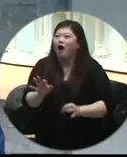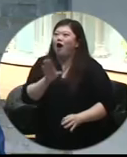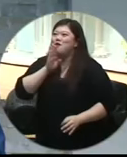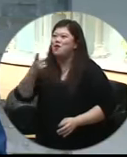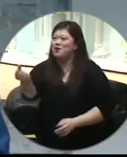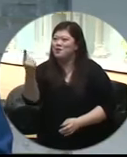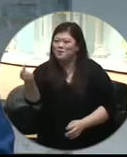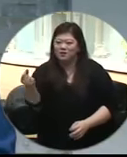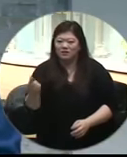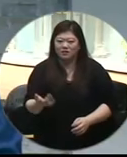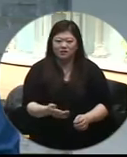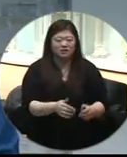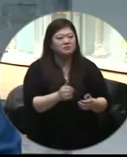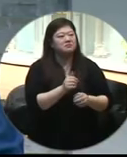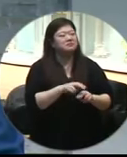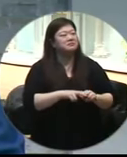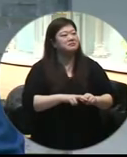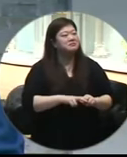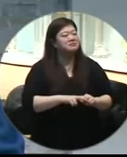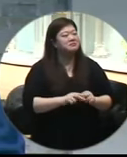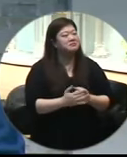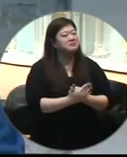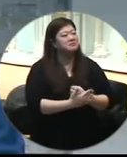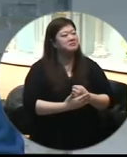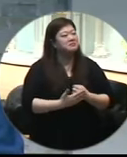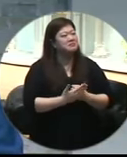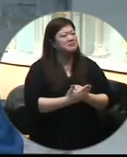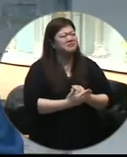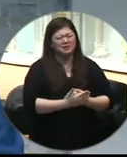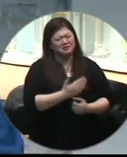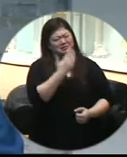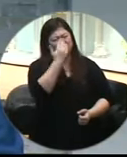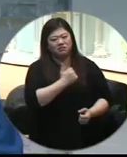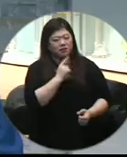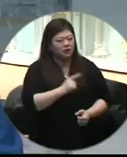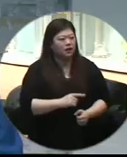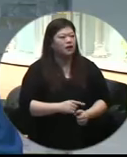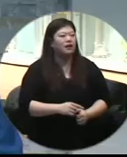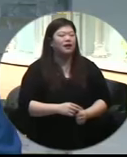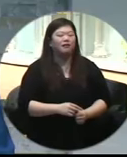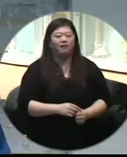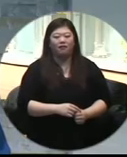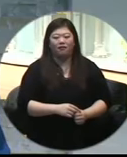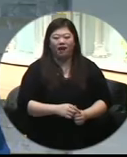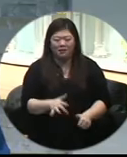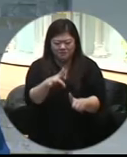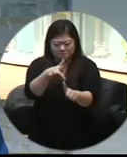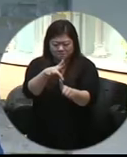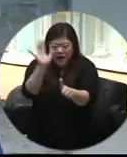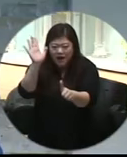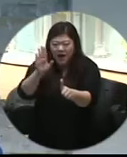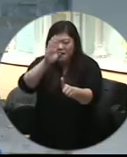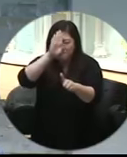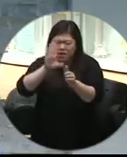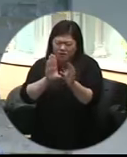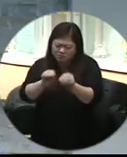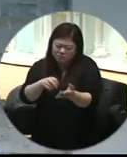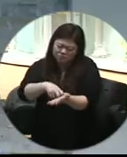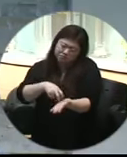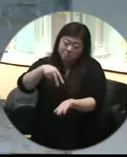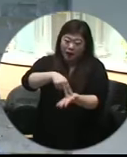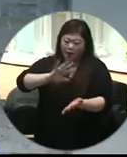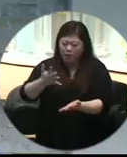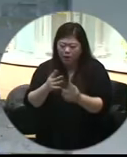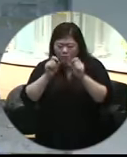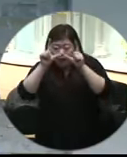막 기절하고 막. 입신하고 막 방언하고 막 병고침하고 막 이런 거 막 기적